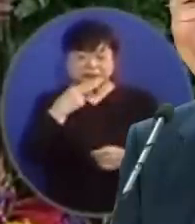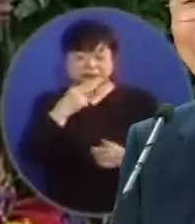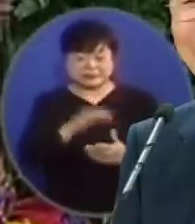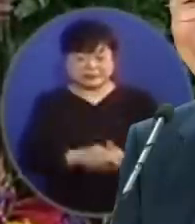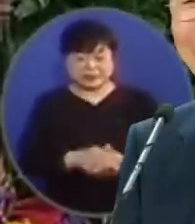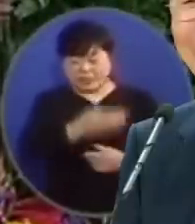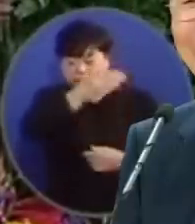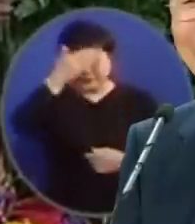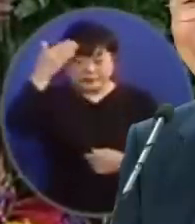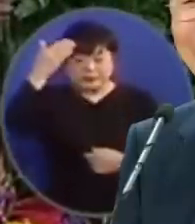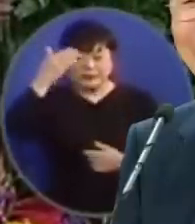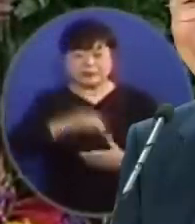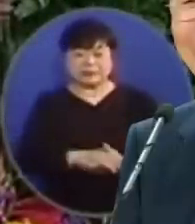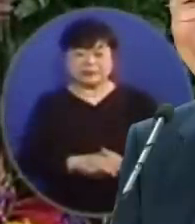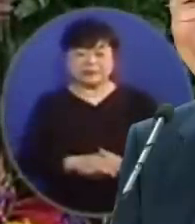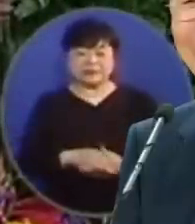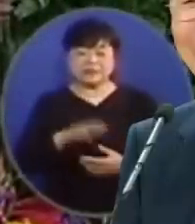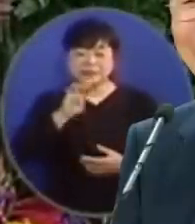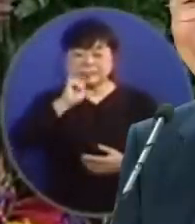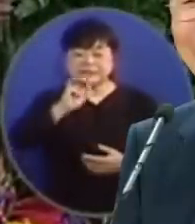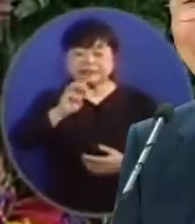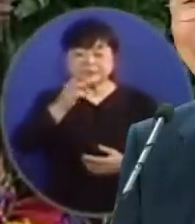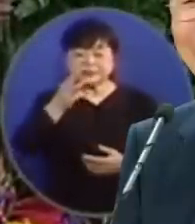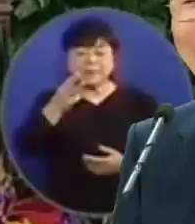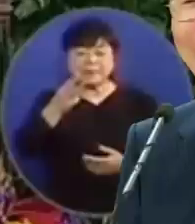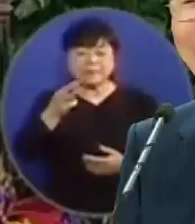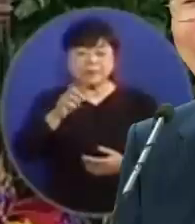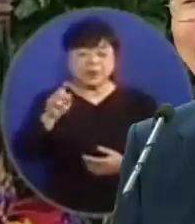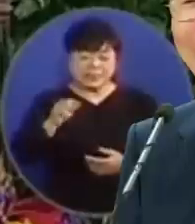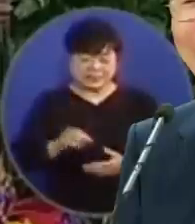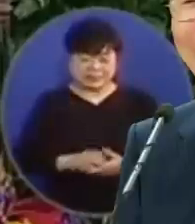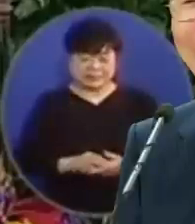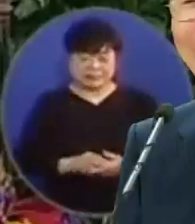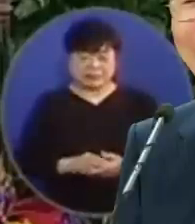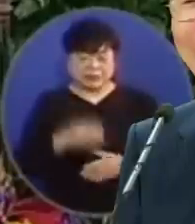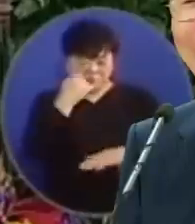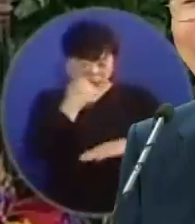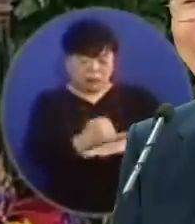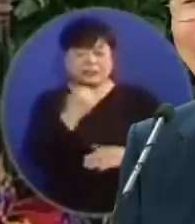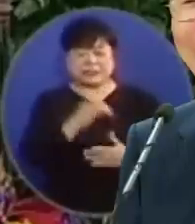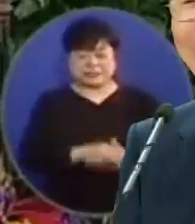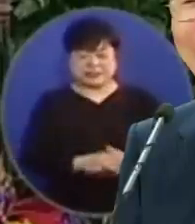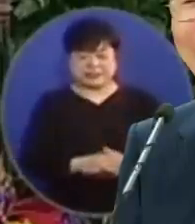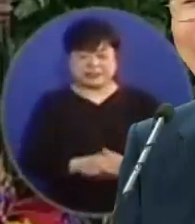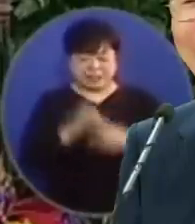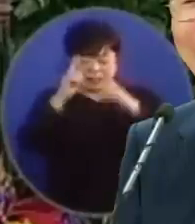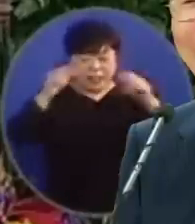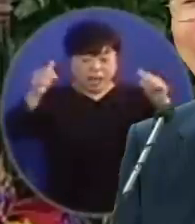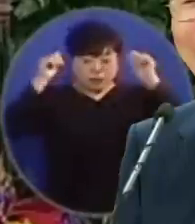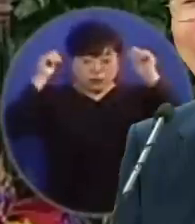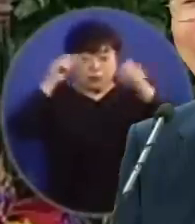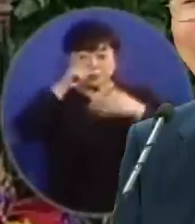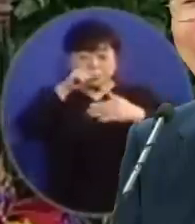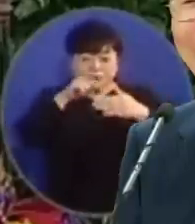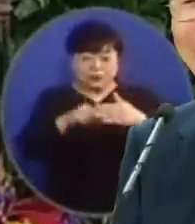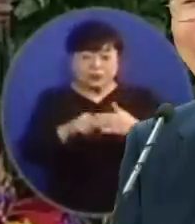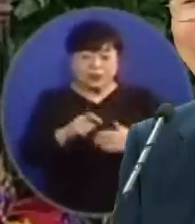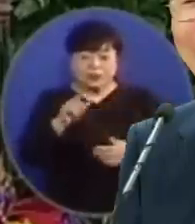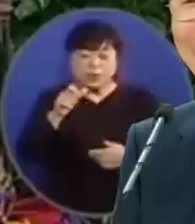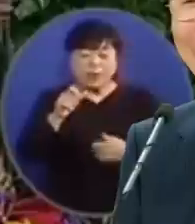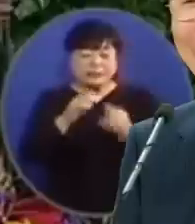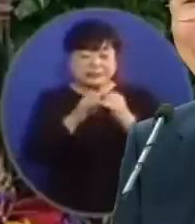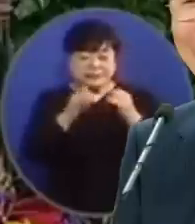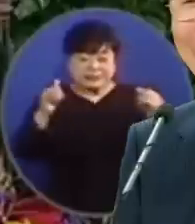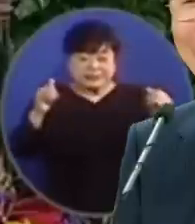고용률은 40.3%로 OECD 국가 중 꼴찌입니다. 매년 대학 졸업자 가운데 15만